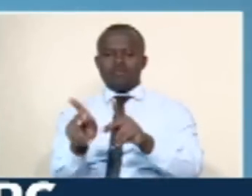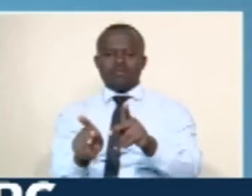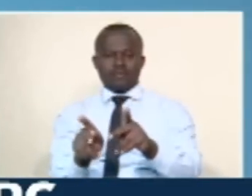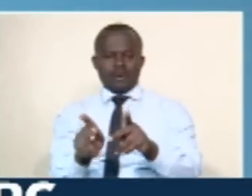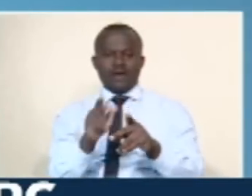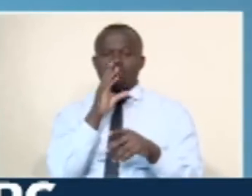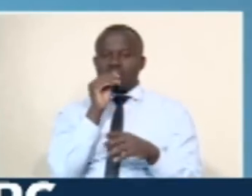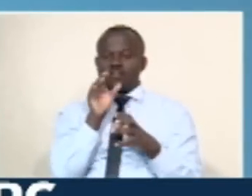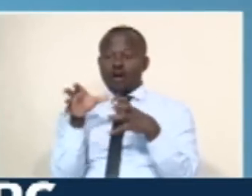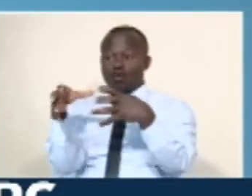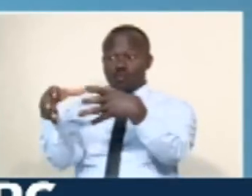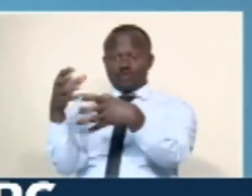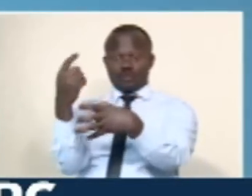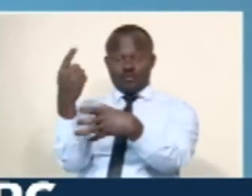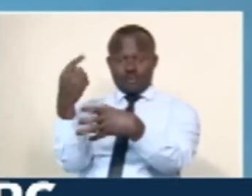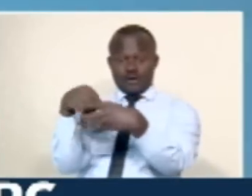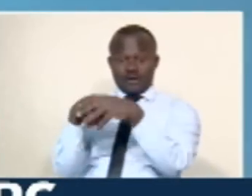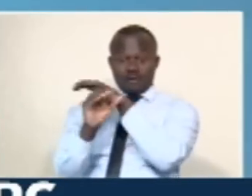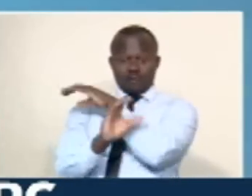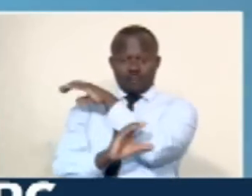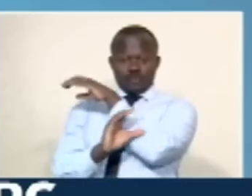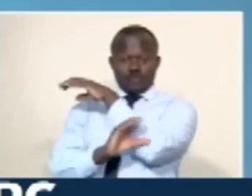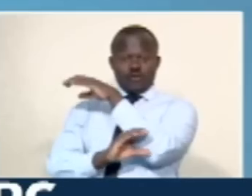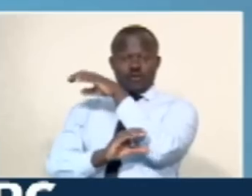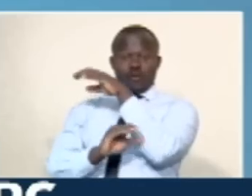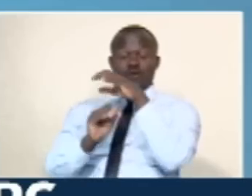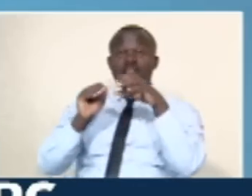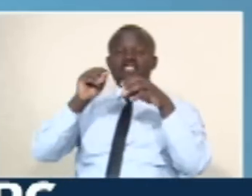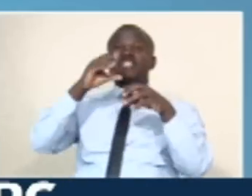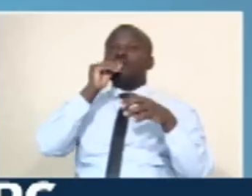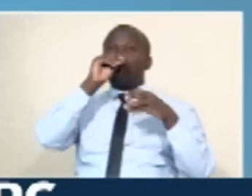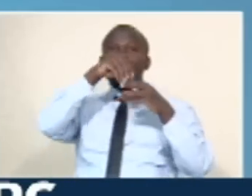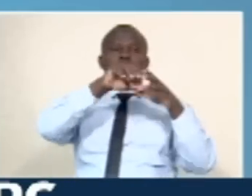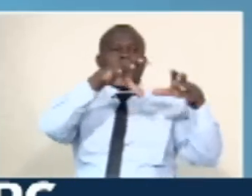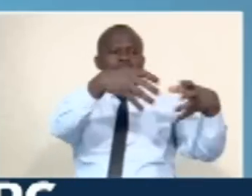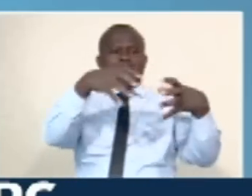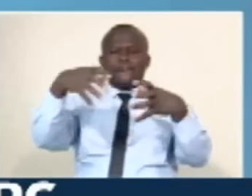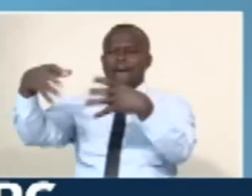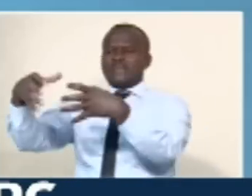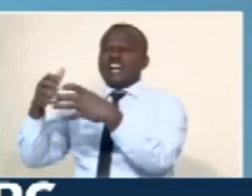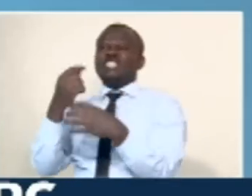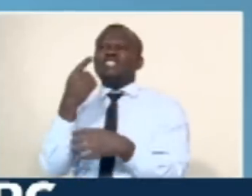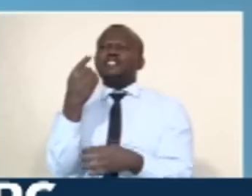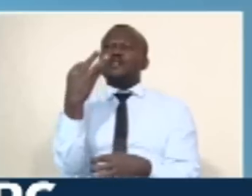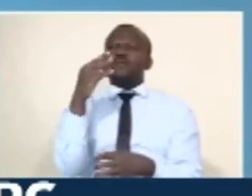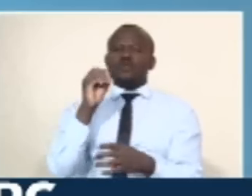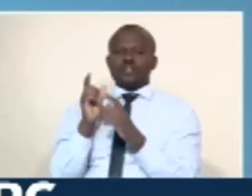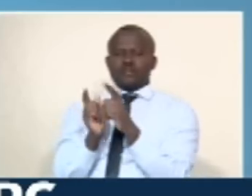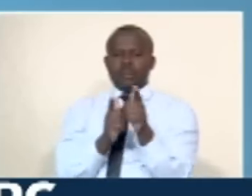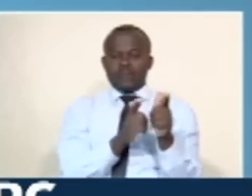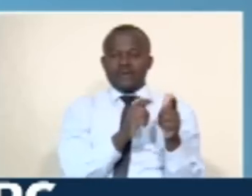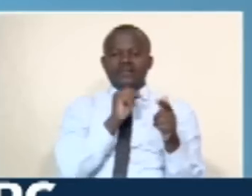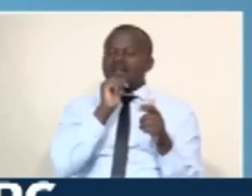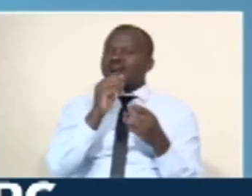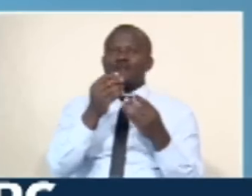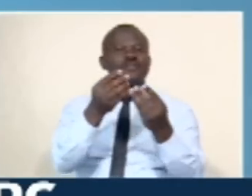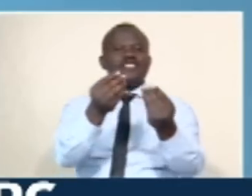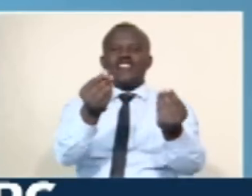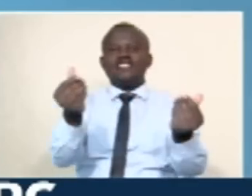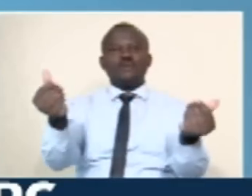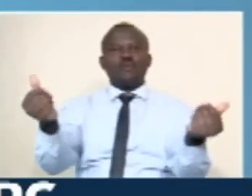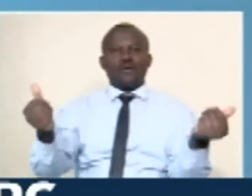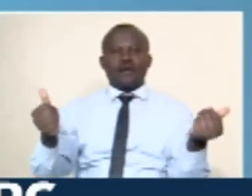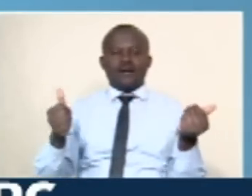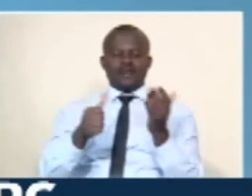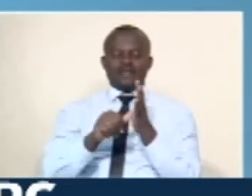havugwa umutwe umwe mu gihugu kivugwamo imitwe 130 ntabwo ari byo bizakemura ikibazo